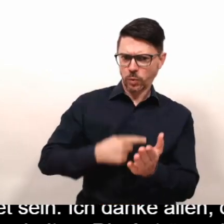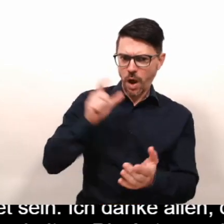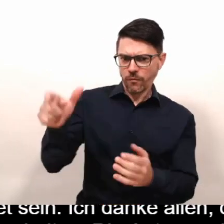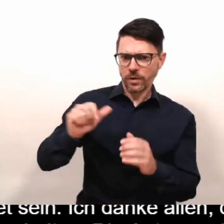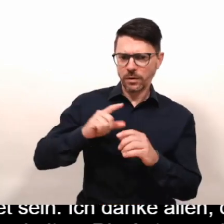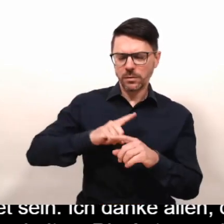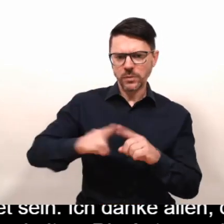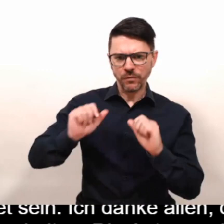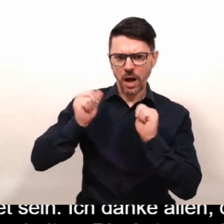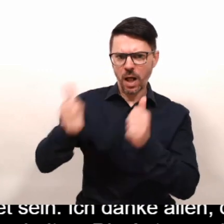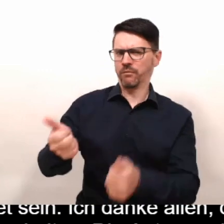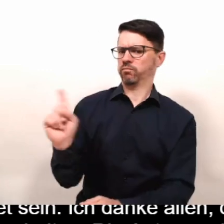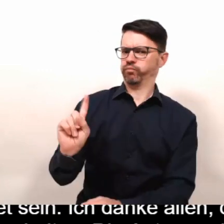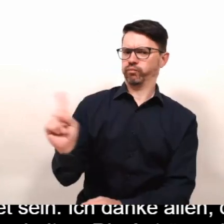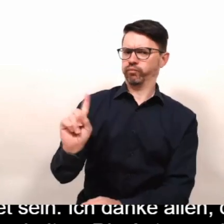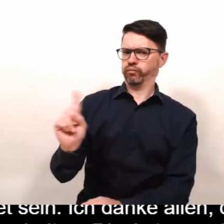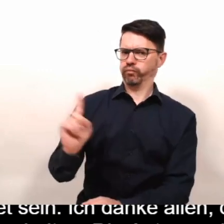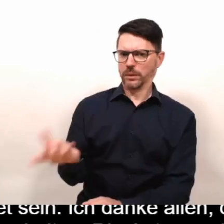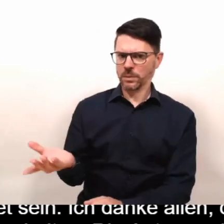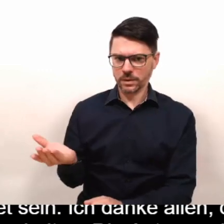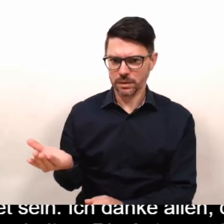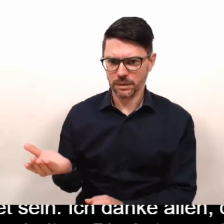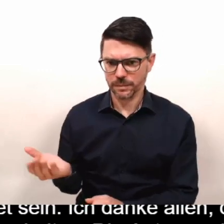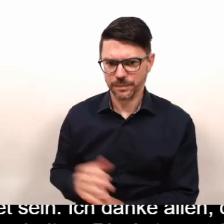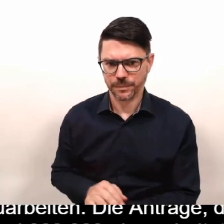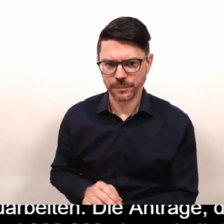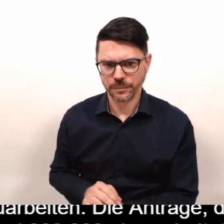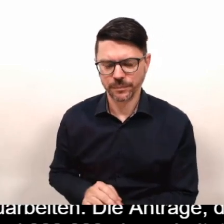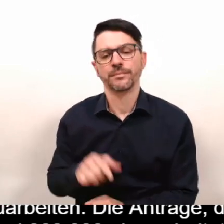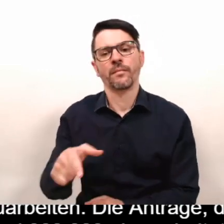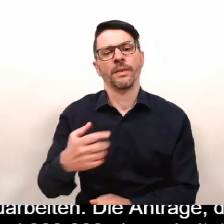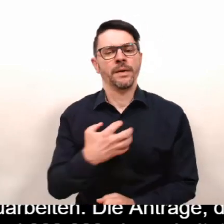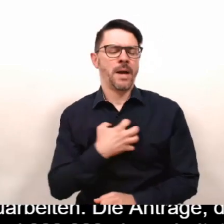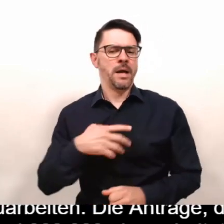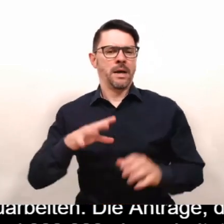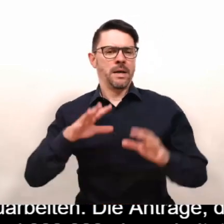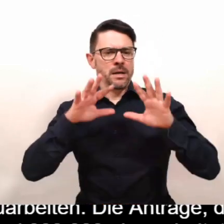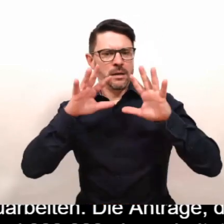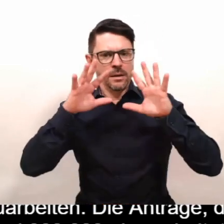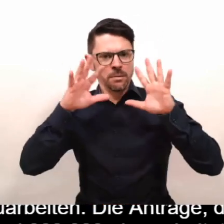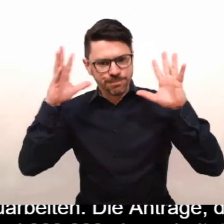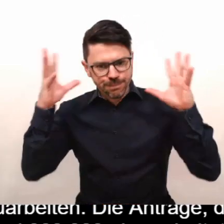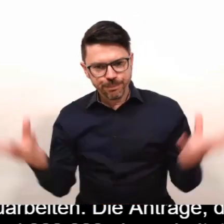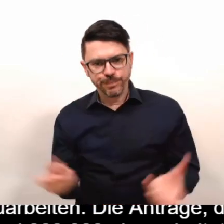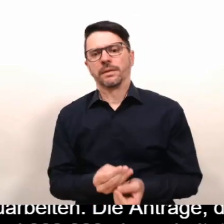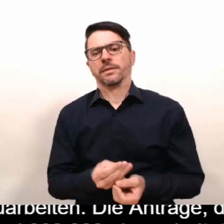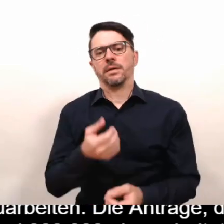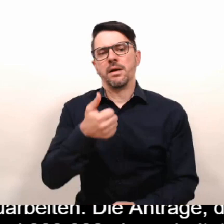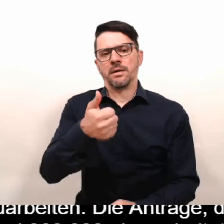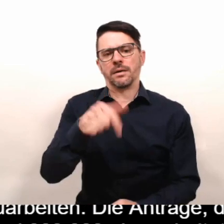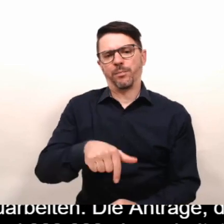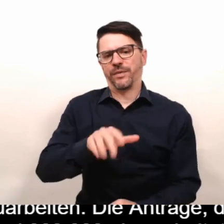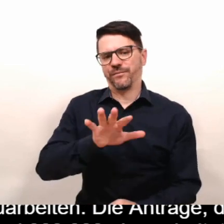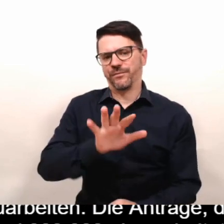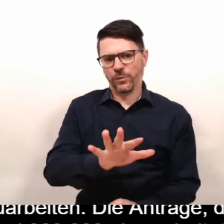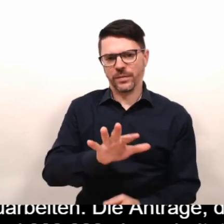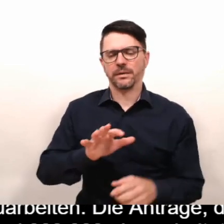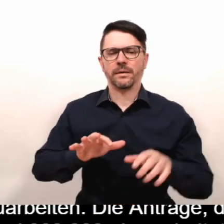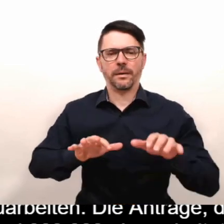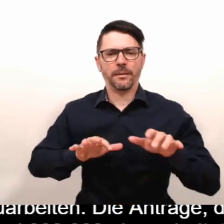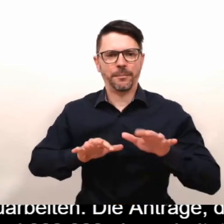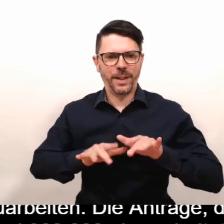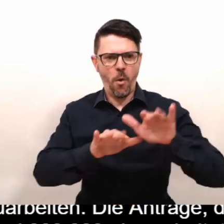250-Mann- und Frau-Betrieb Anspruch auf diese Soforthilfe. Wenn sie in den nächsten drei Monaten